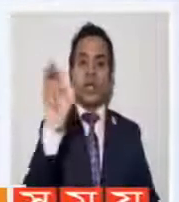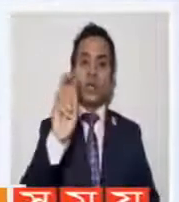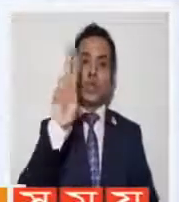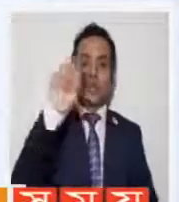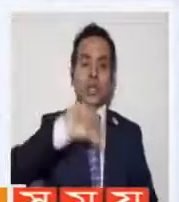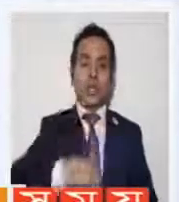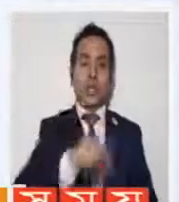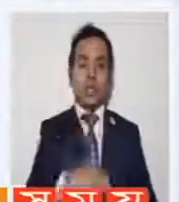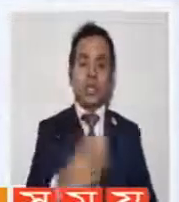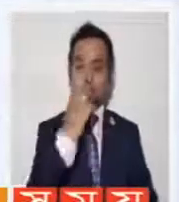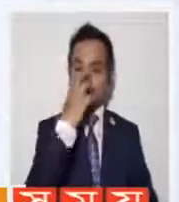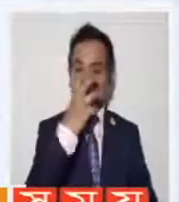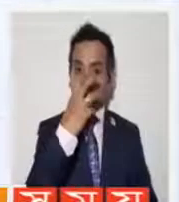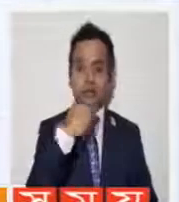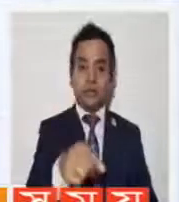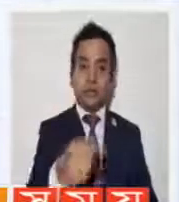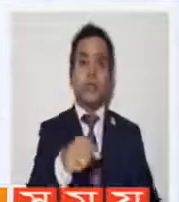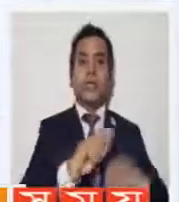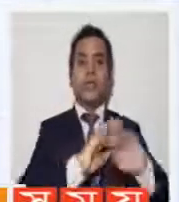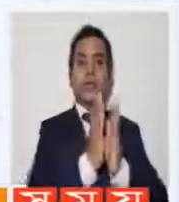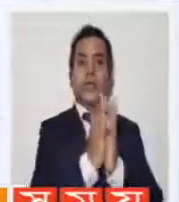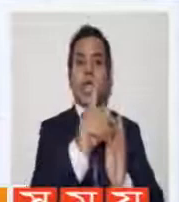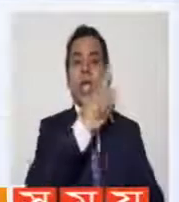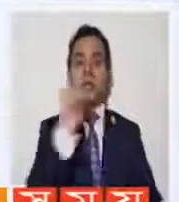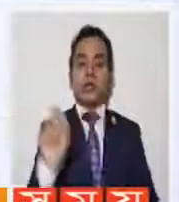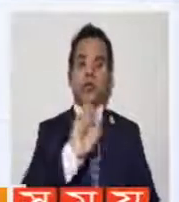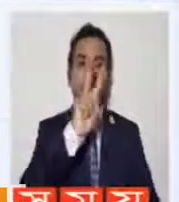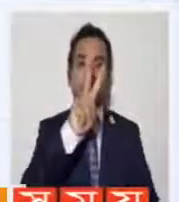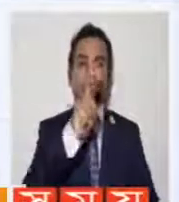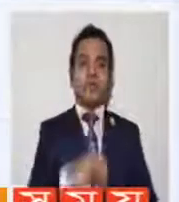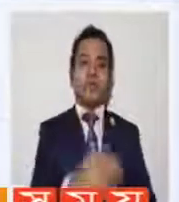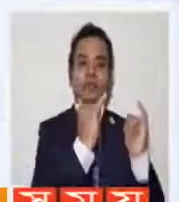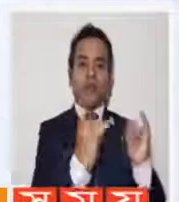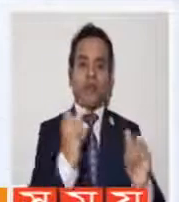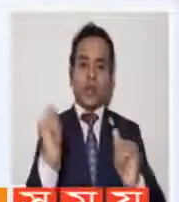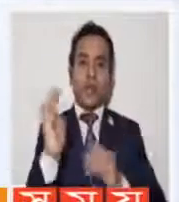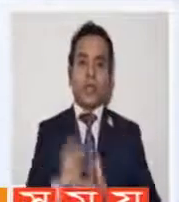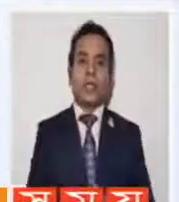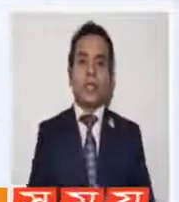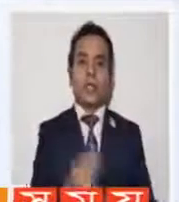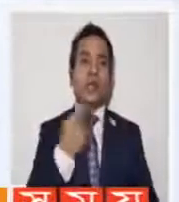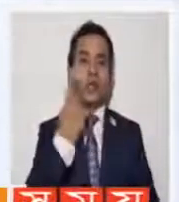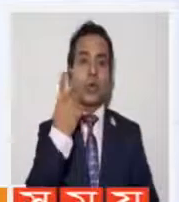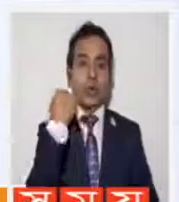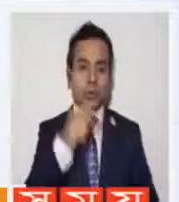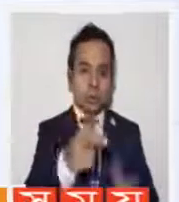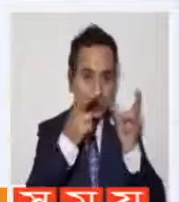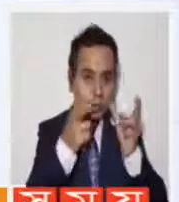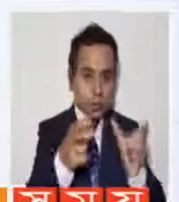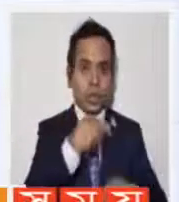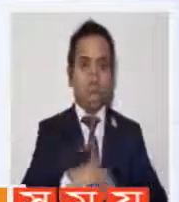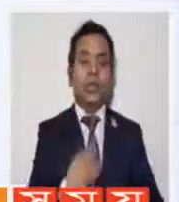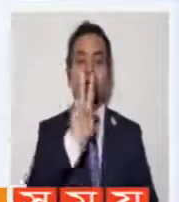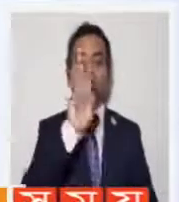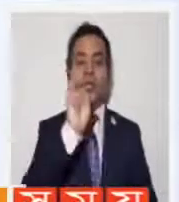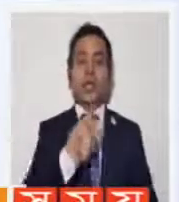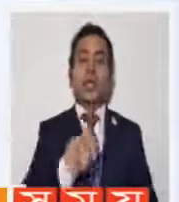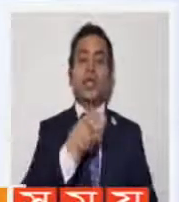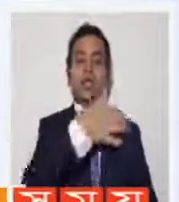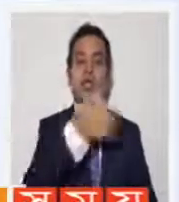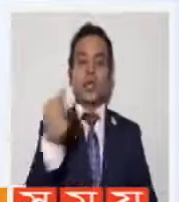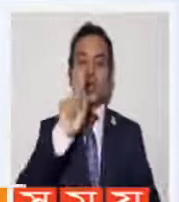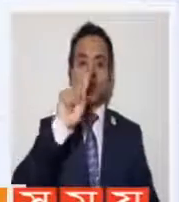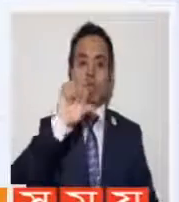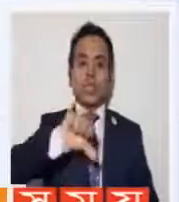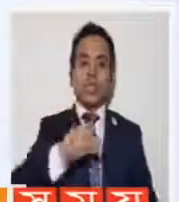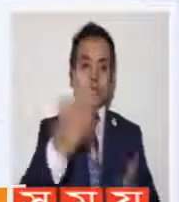হাসপাতালে ৫৬৯৪টি। এই সকল হাসপাতালে আইসিইউর সংখ্যা ৩২৯টি এবং ডায়ালাইসিস ইউনিট ১০২টি।